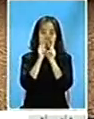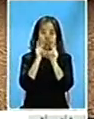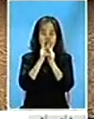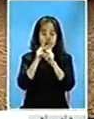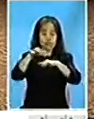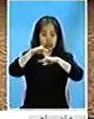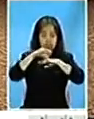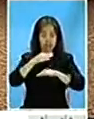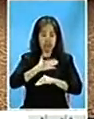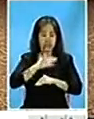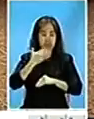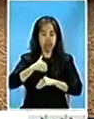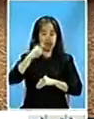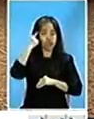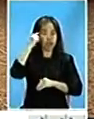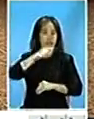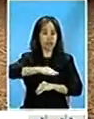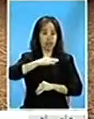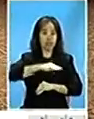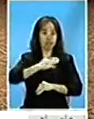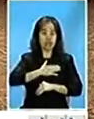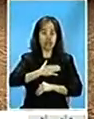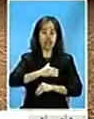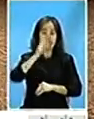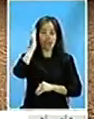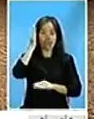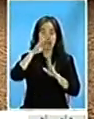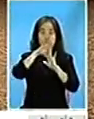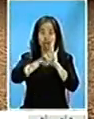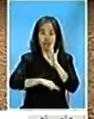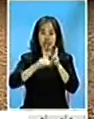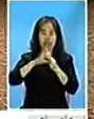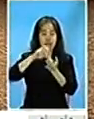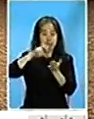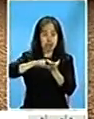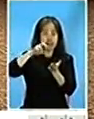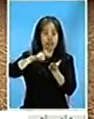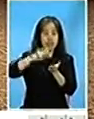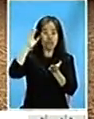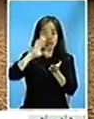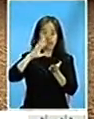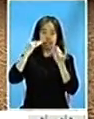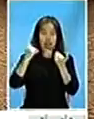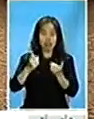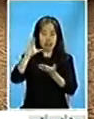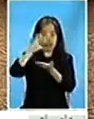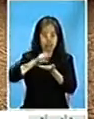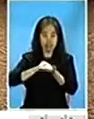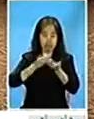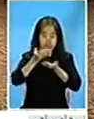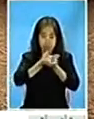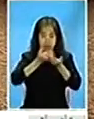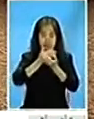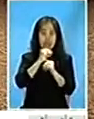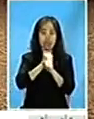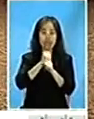าคำอภิปรายของท่านสมาชิกในวาระรับหลักการนะคะดิฉันได้เอาไปเป็นข้อสังเกตในการทำงานนอกจากนั้นสิ่ง